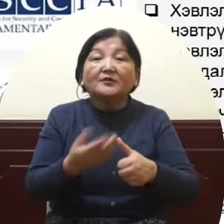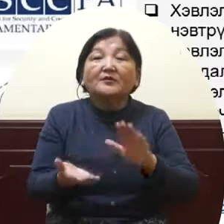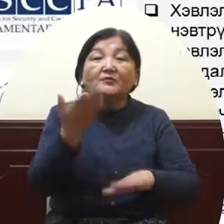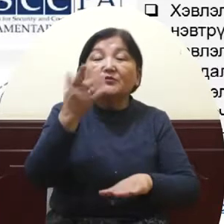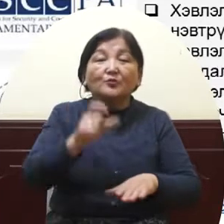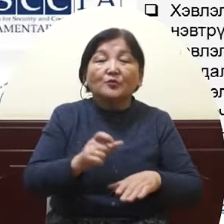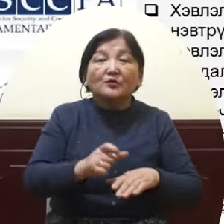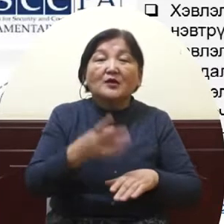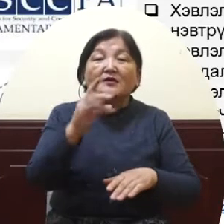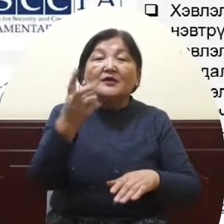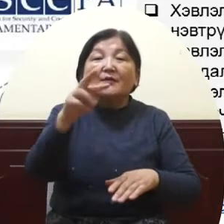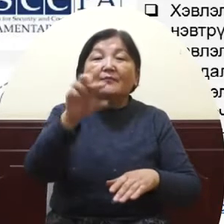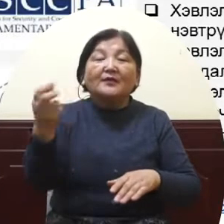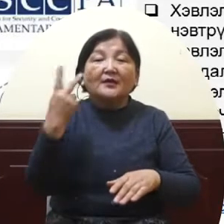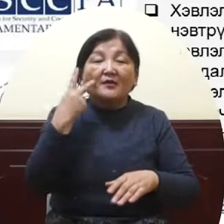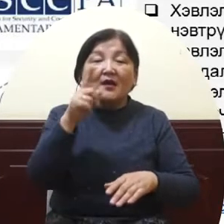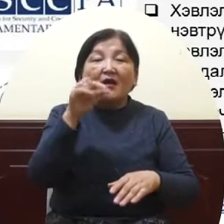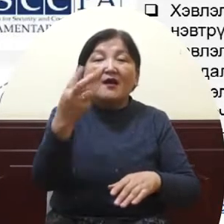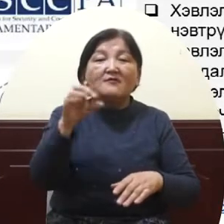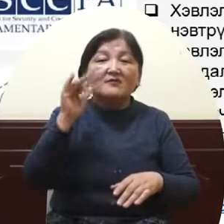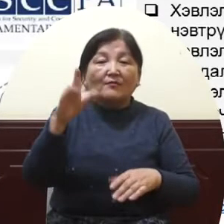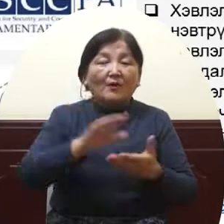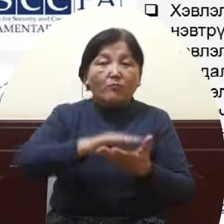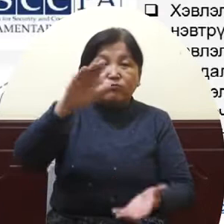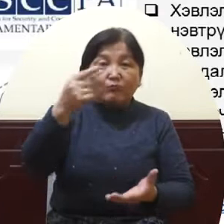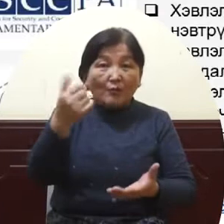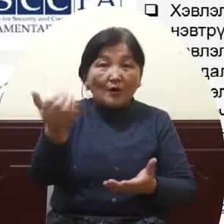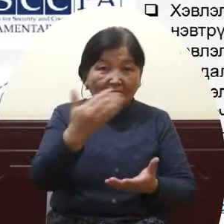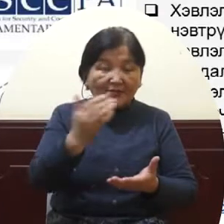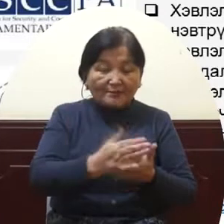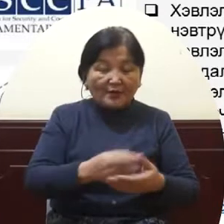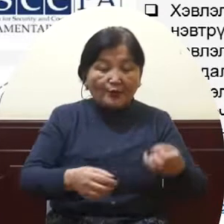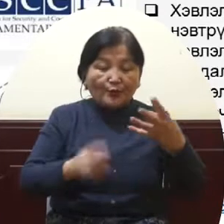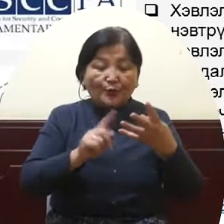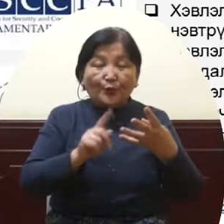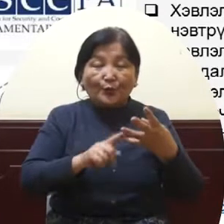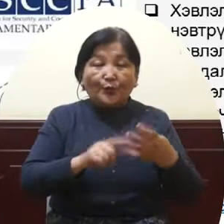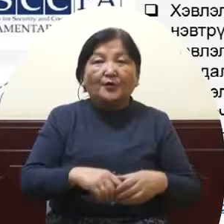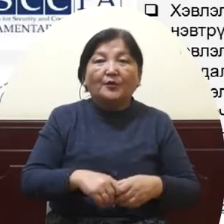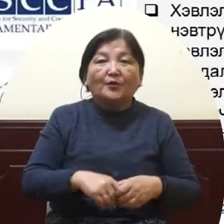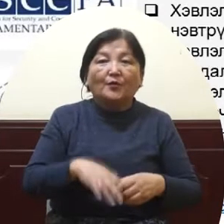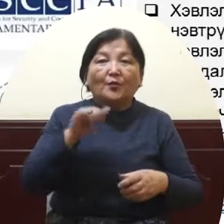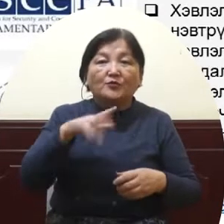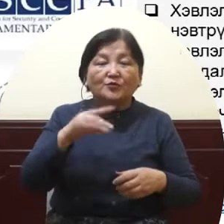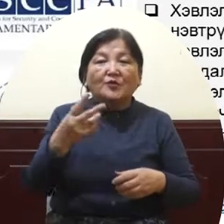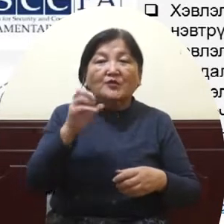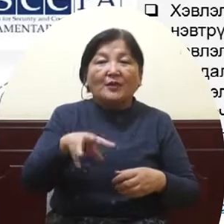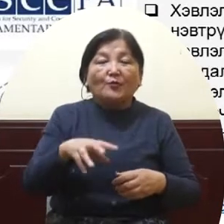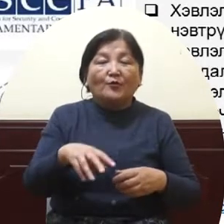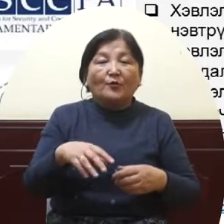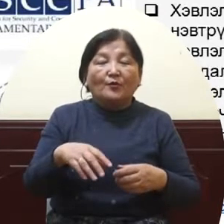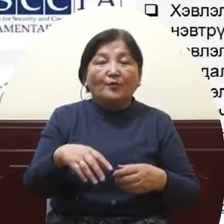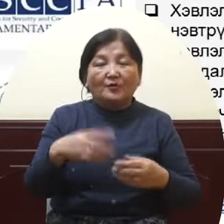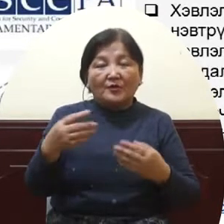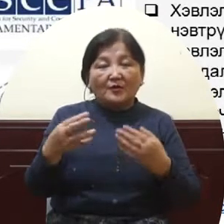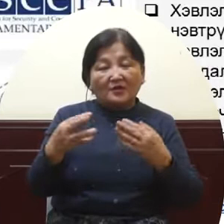нэр дэвшүүлэхийн тулд намдаа хандив авсан байна. Сонгуулийн сурталчилгаан зөвхөн улс төрийн намуудын хооронд үзэл сурталын илэрхий